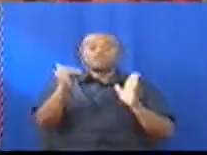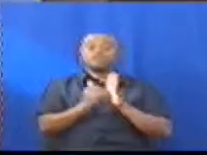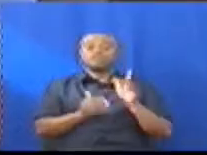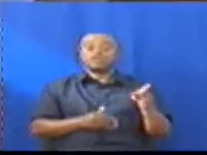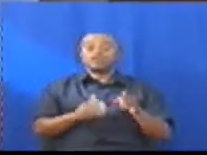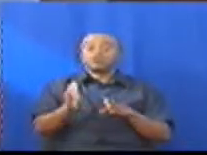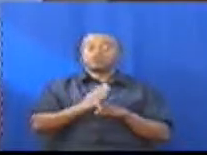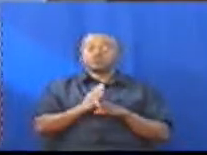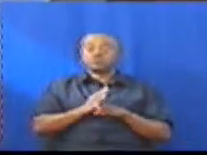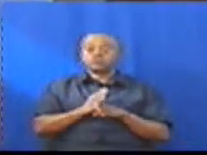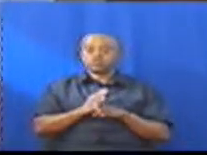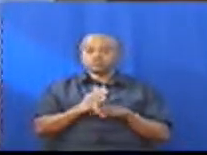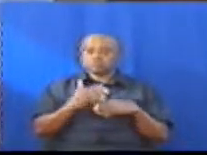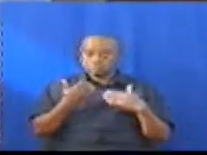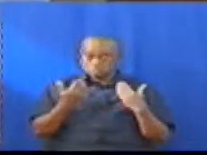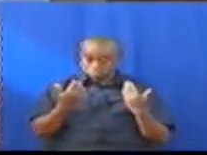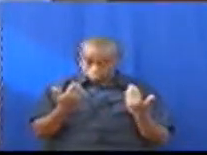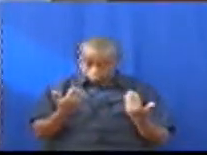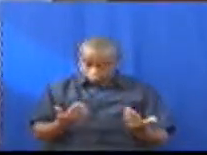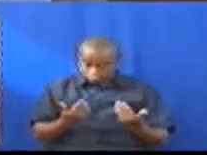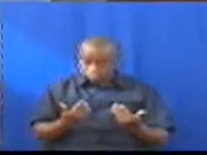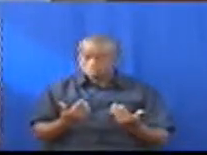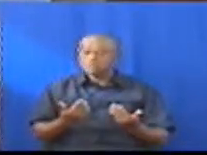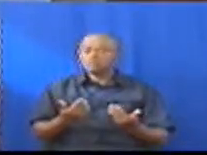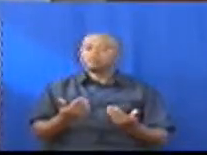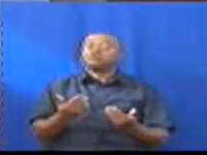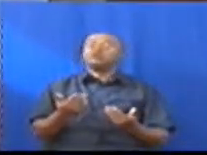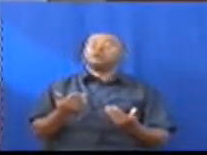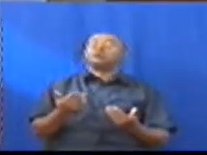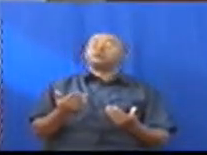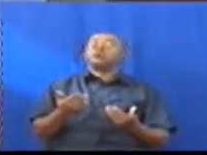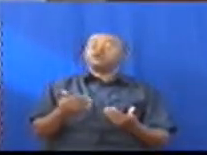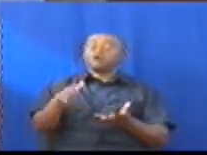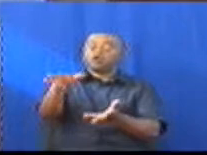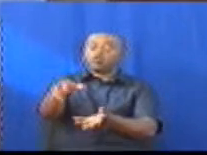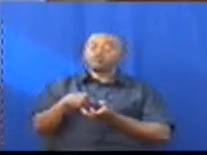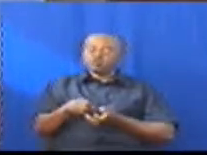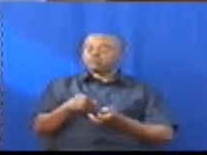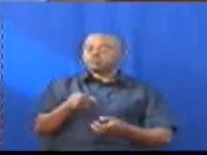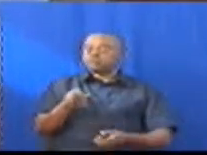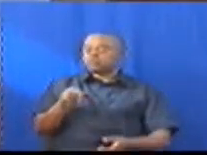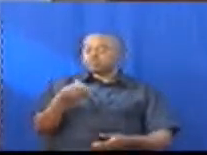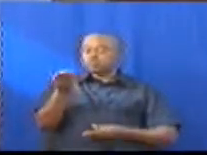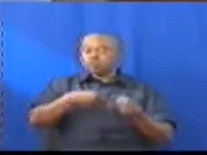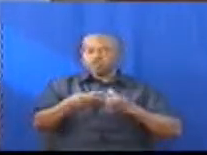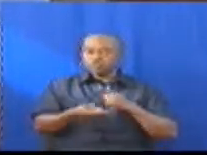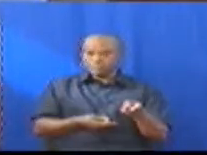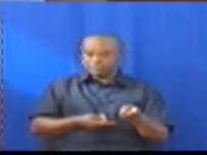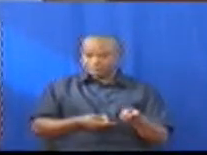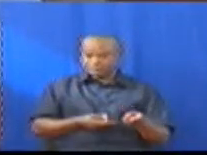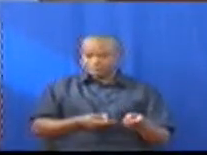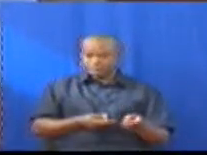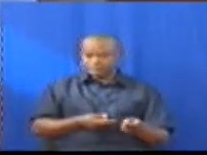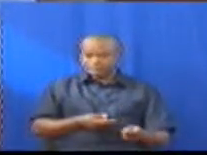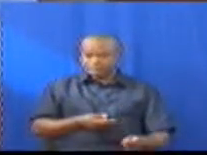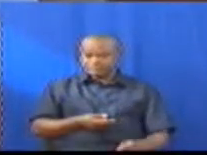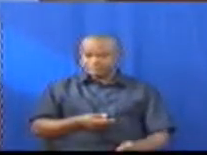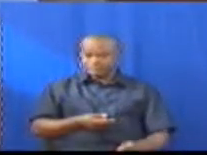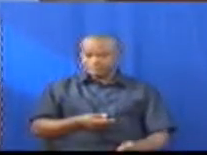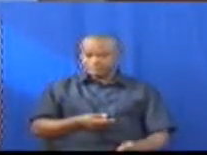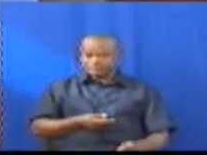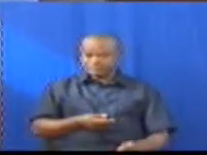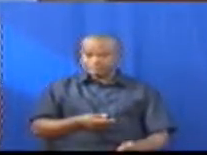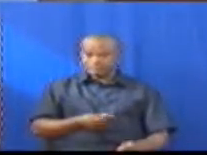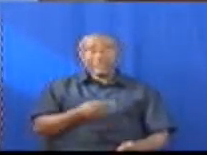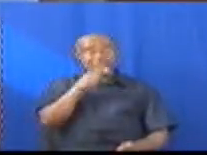uhujumu uchumi, nikasema it's the darkest day in my life in a bunge. Na hii again is even